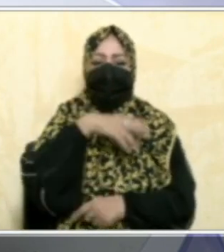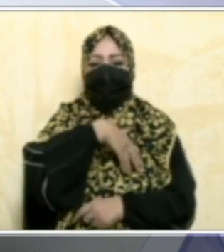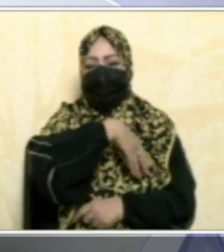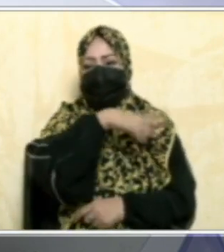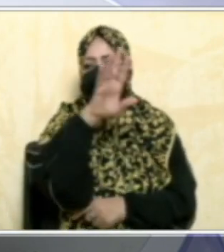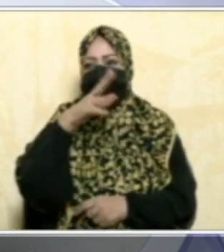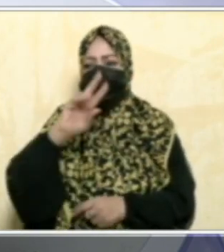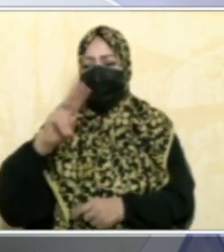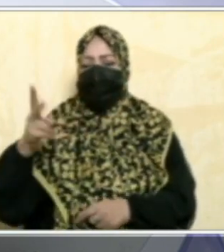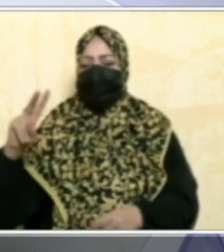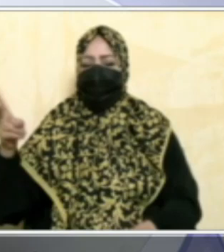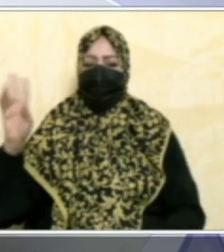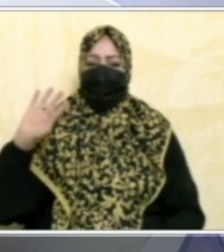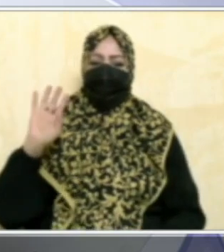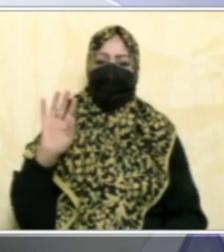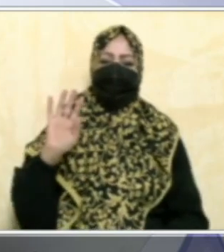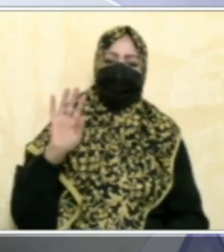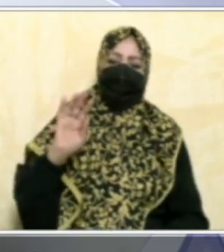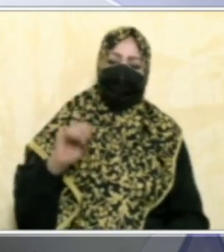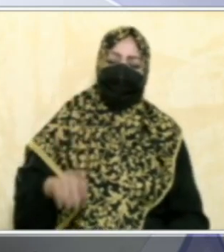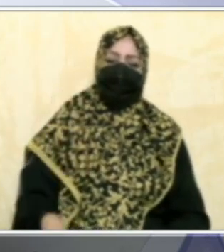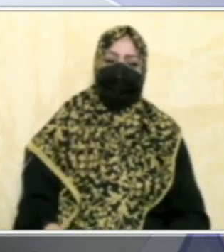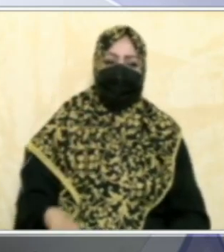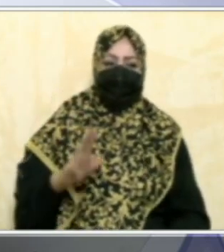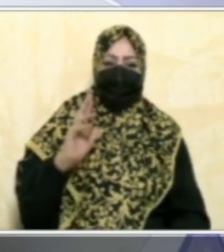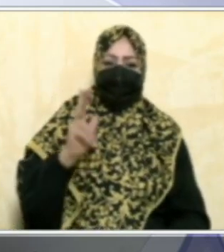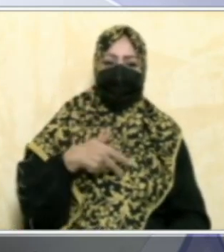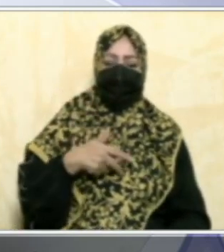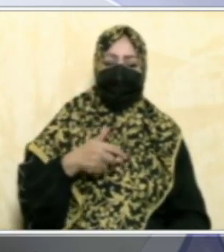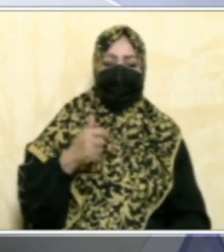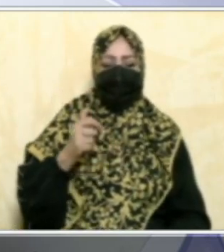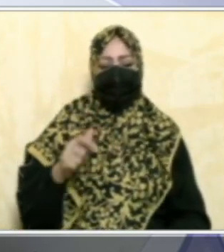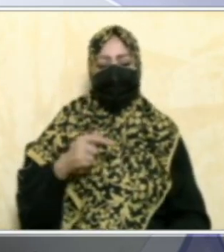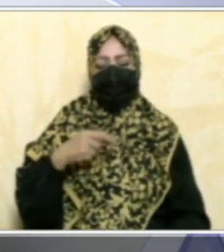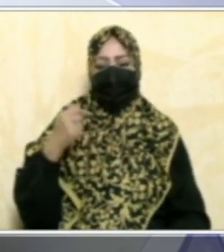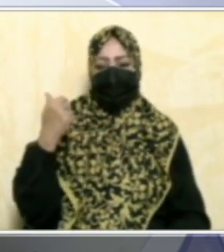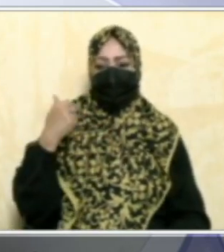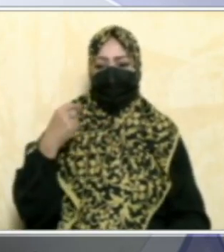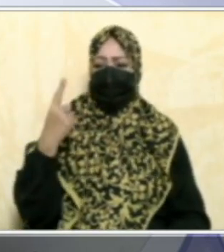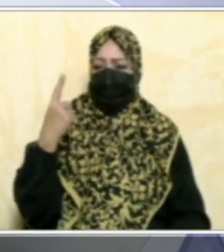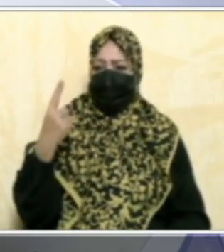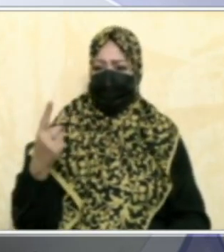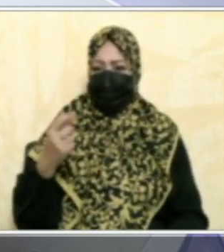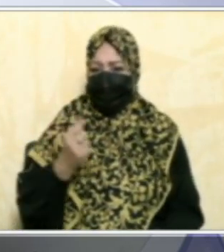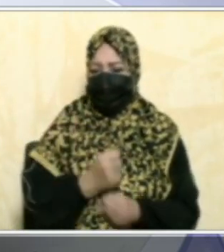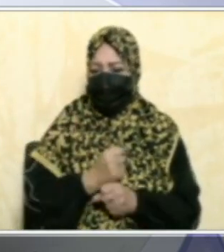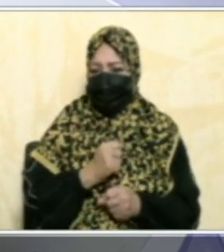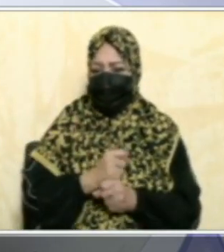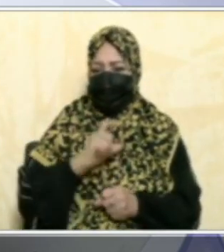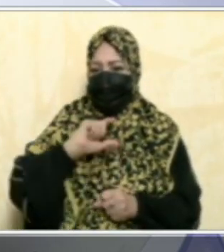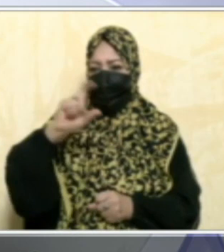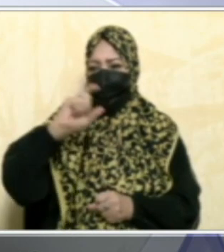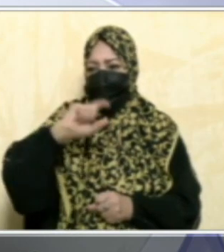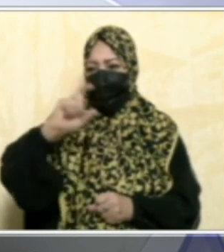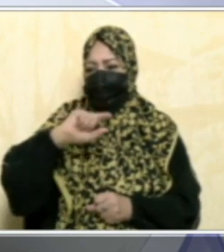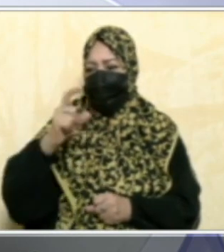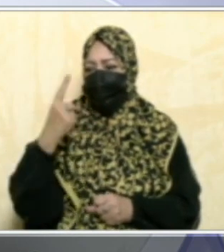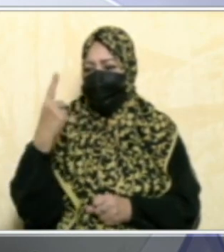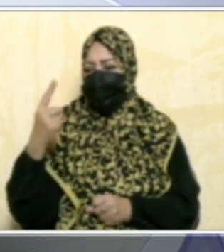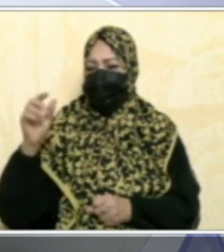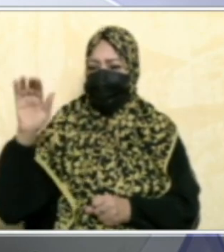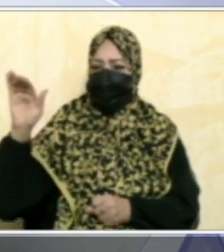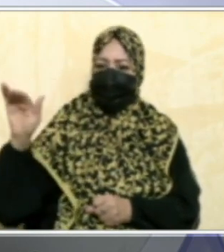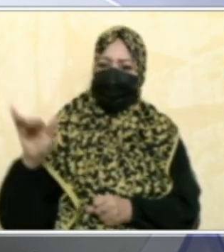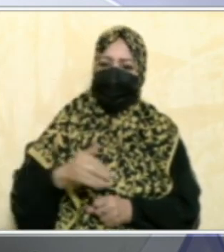هذا بالنسبة لذلك الوقت، لأن الإنسان لا يحل له من الأجرة إلا بقدر عمله. أنت متعاقدة